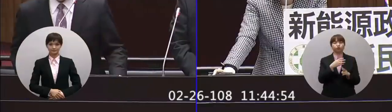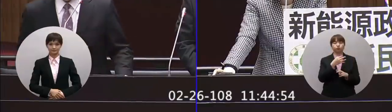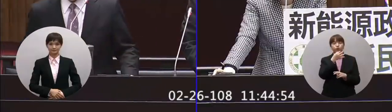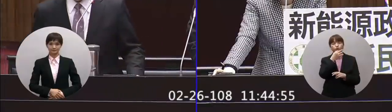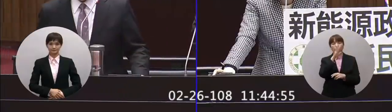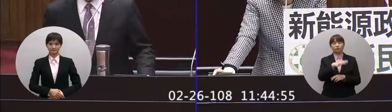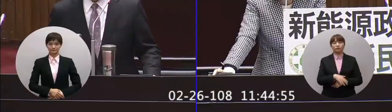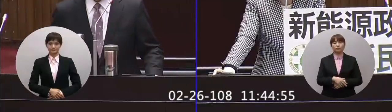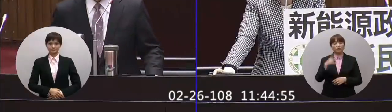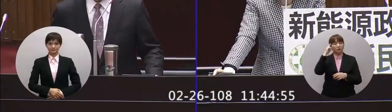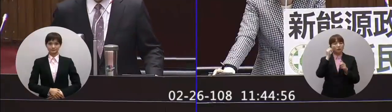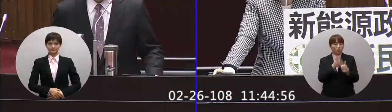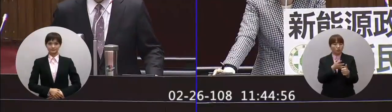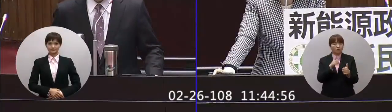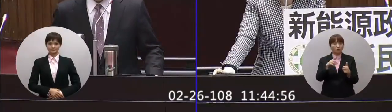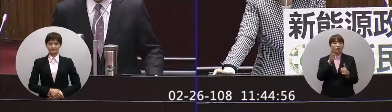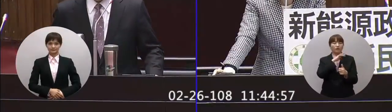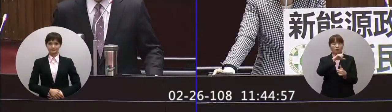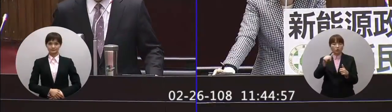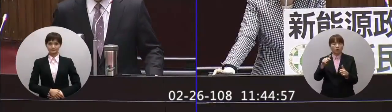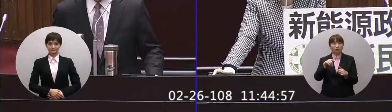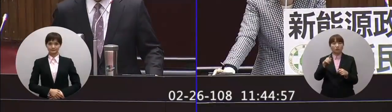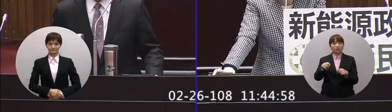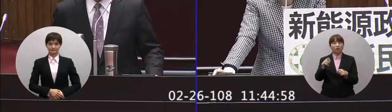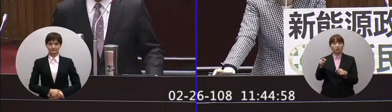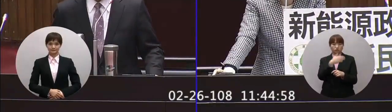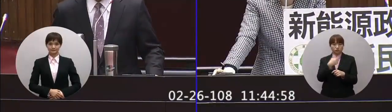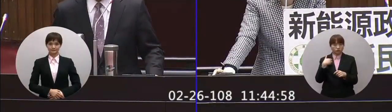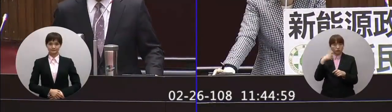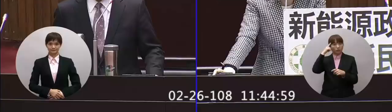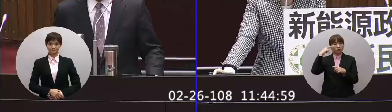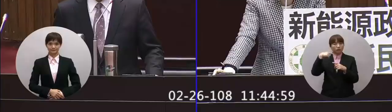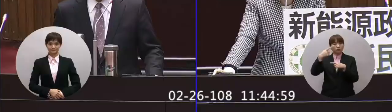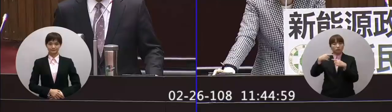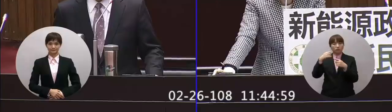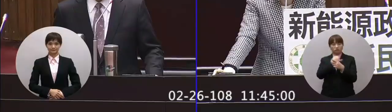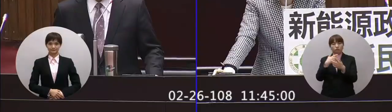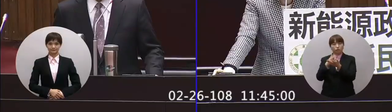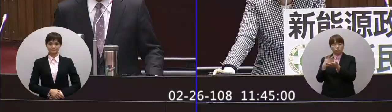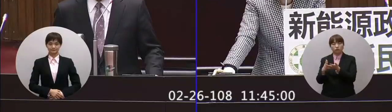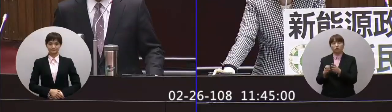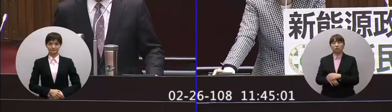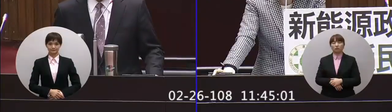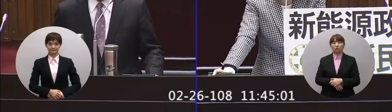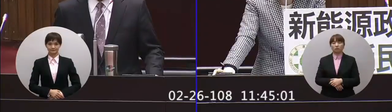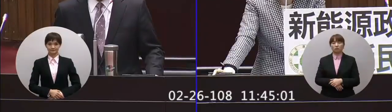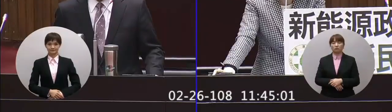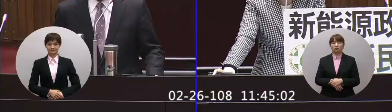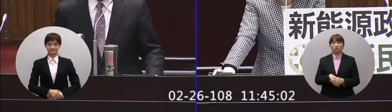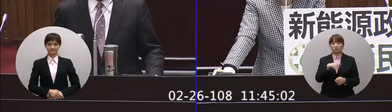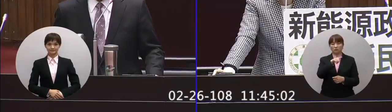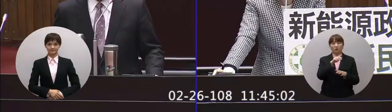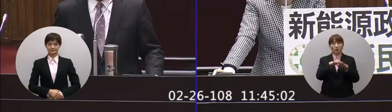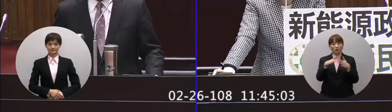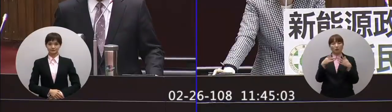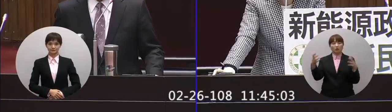那请问这一个核废料处理，他说他们有办法可以来解决，那你们愿不愿意跟他